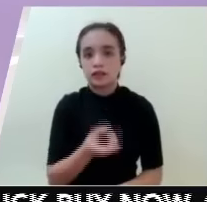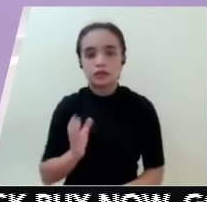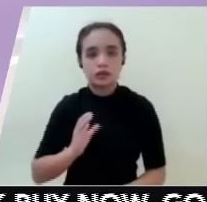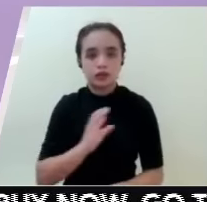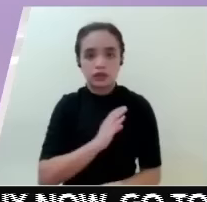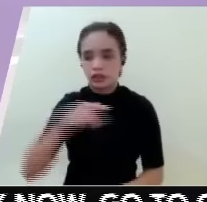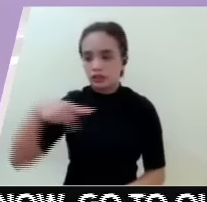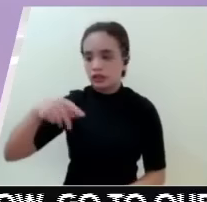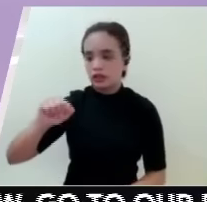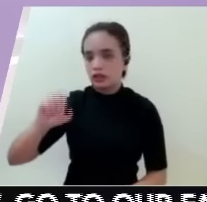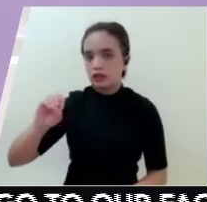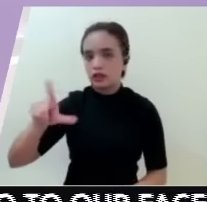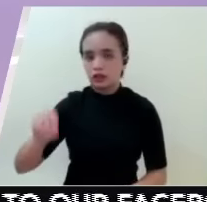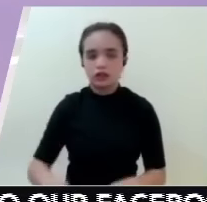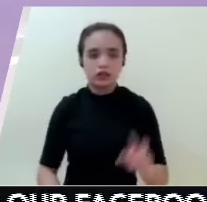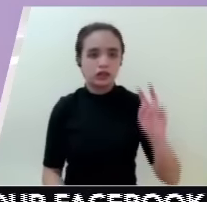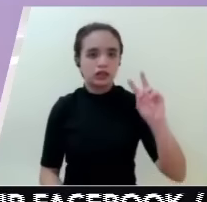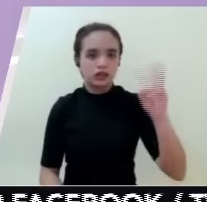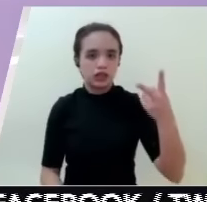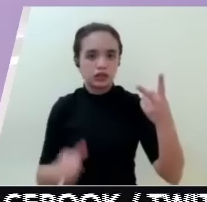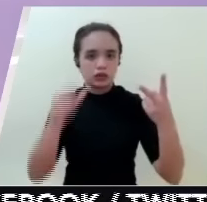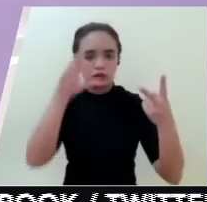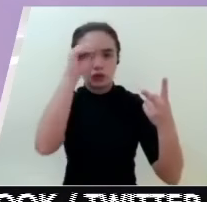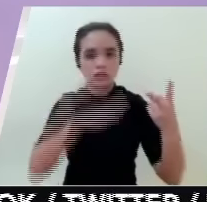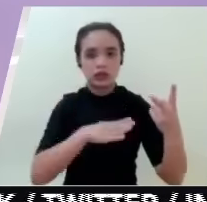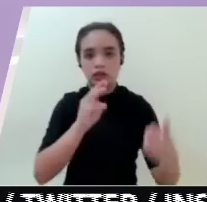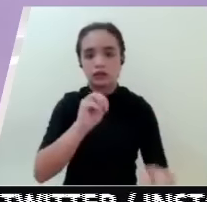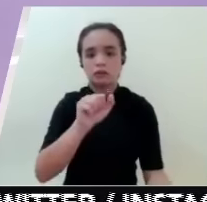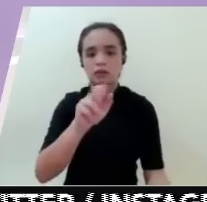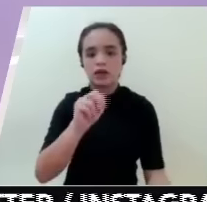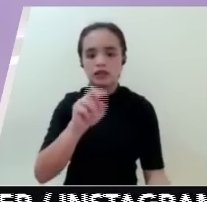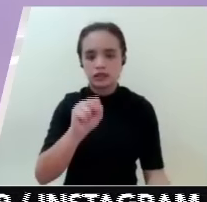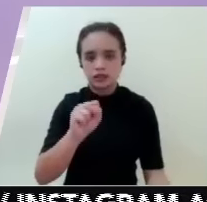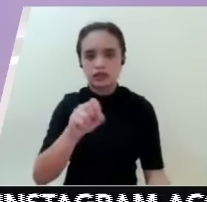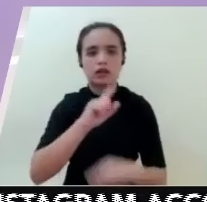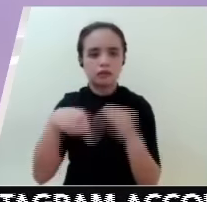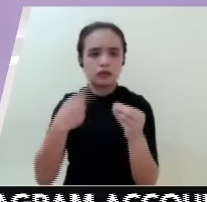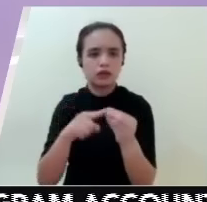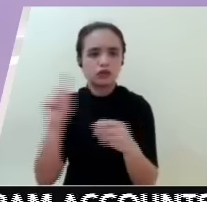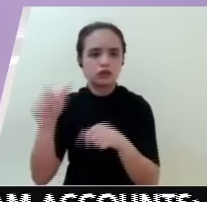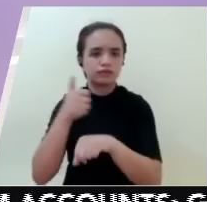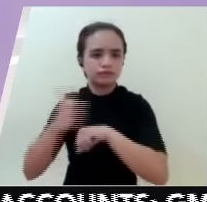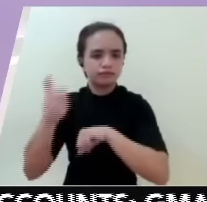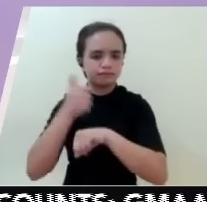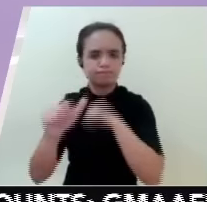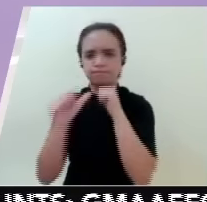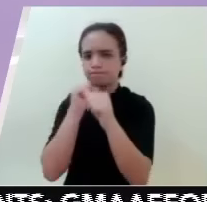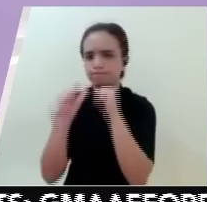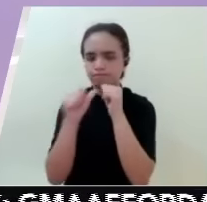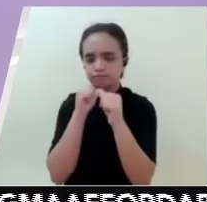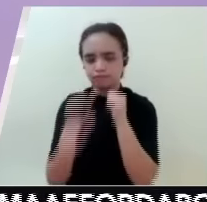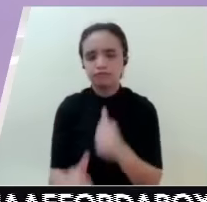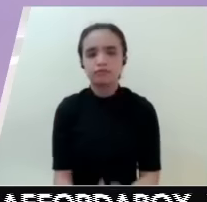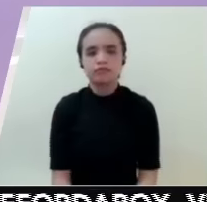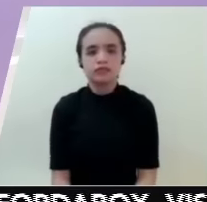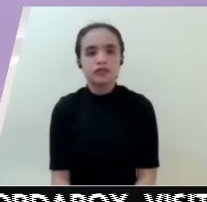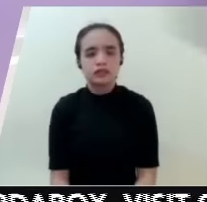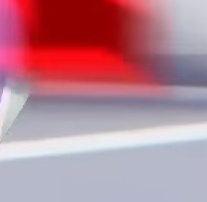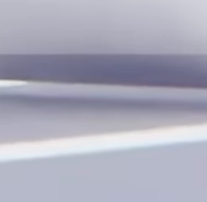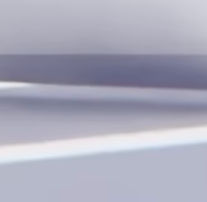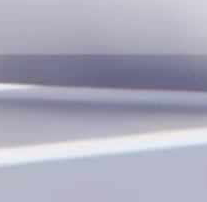at Second Gentleman Attorney Mance Carpio ang akusasyon. Nakatutok si Argel Relator ng GMA Regional